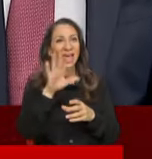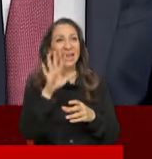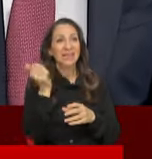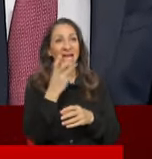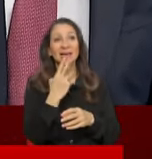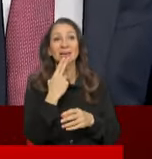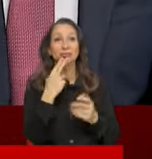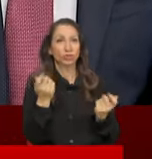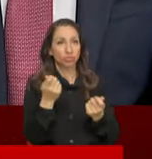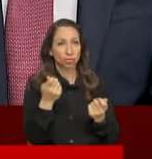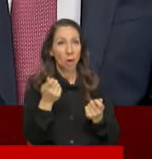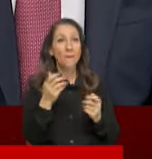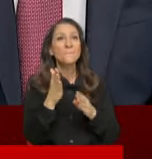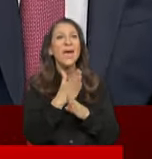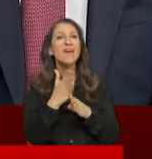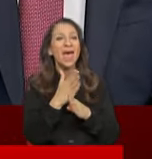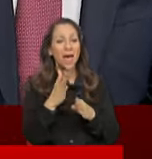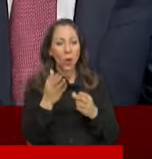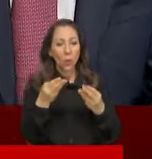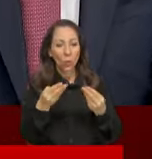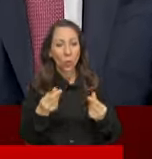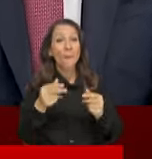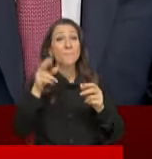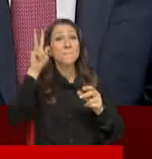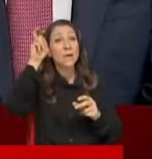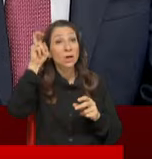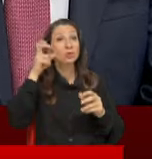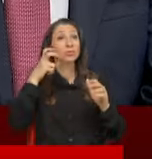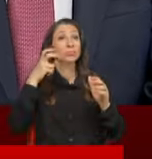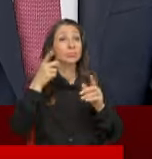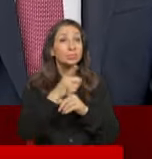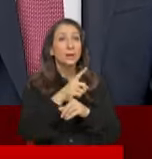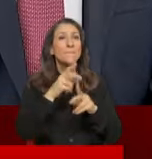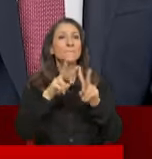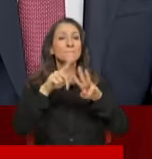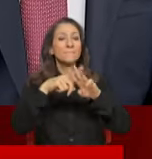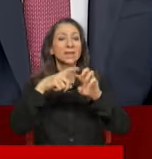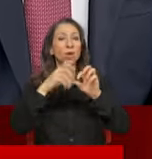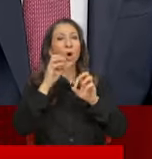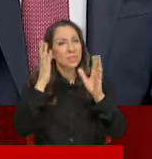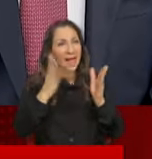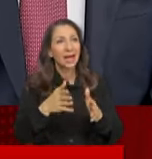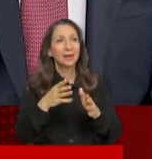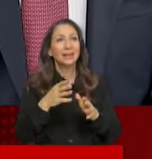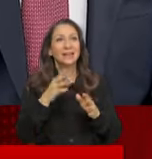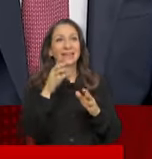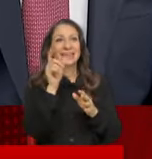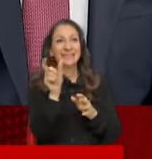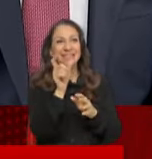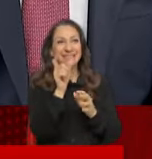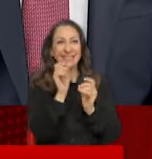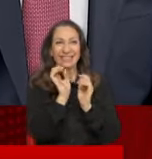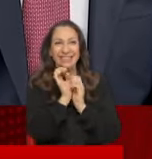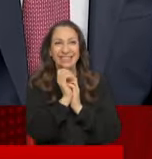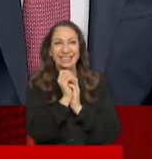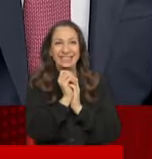yakın kadınımız çalışıyor meyveleri kurutup satıyorlar Migros dahil Metro dahil Eee reklama da girmesin diye ben